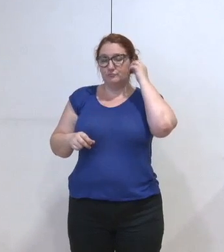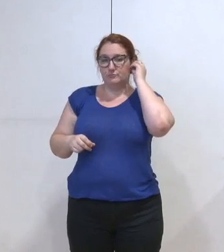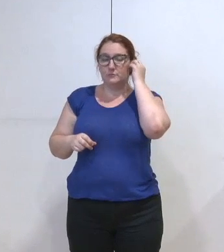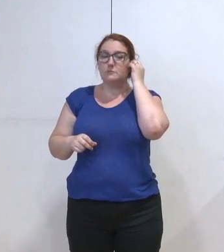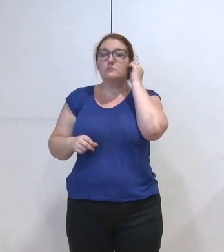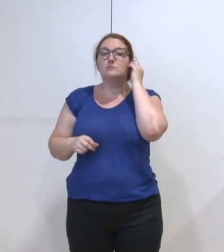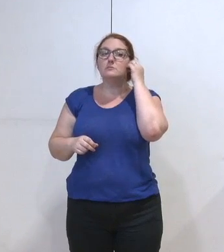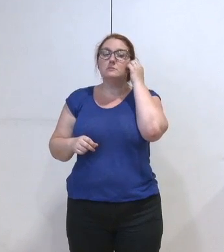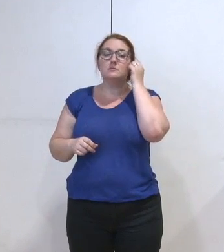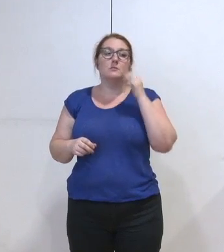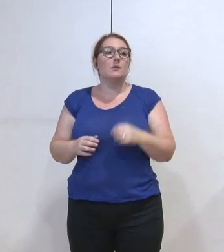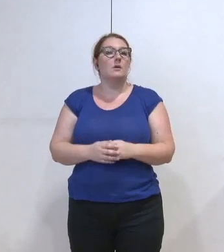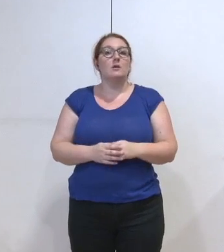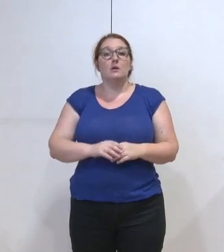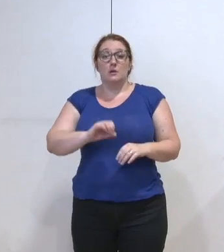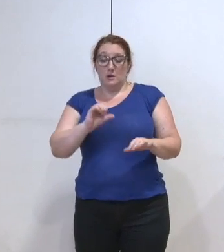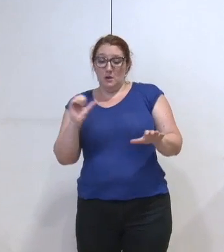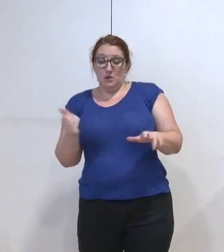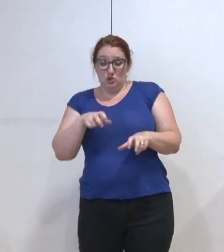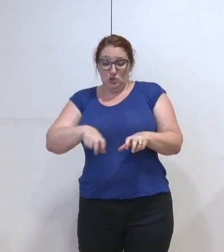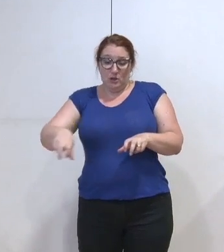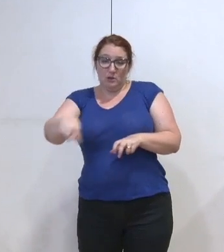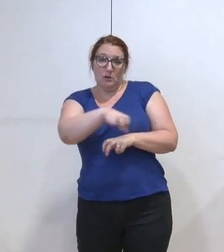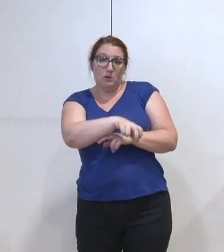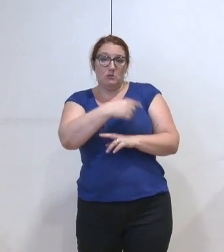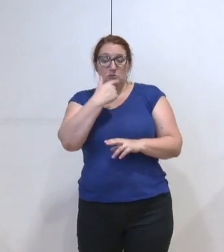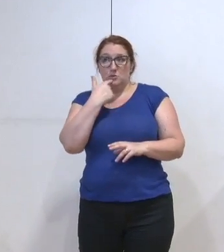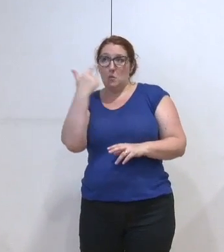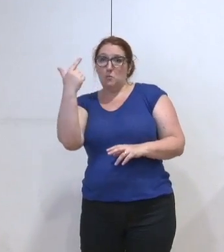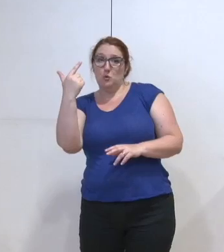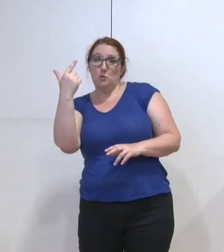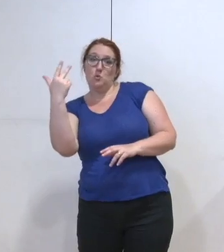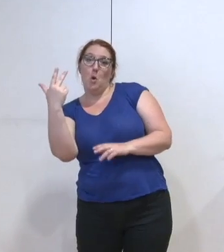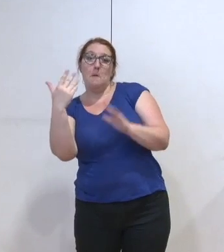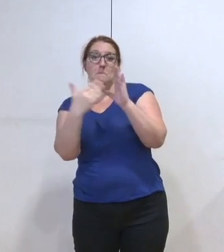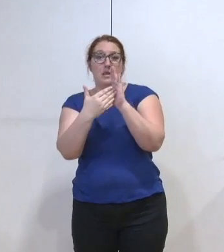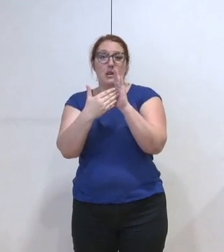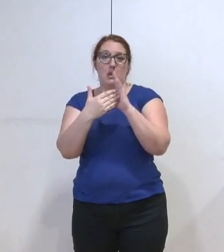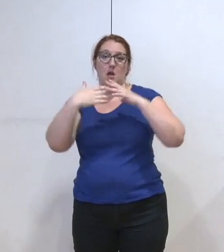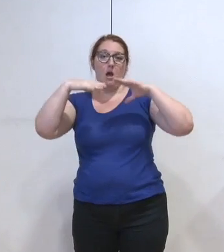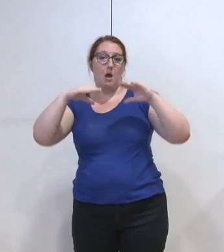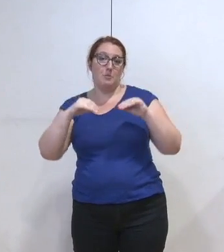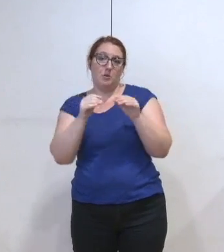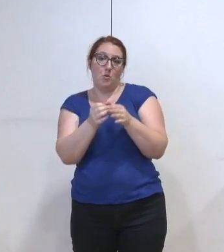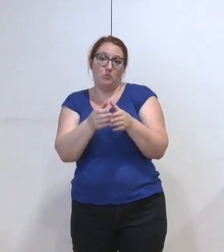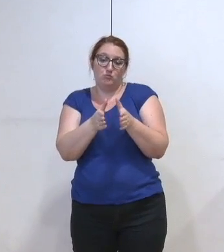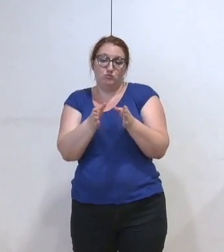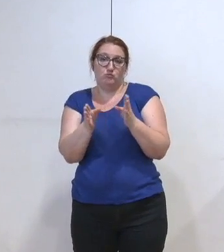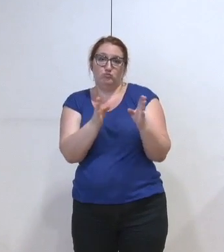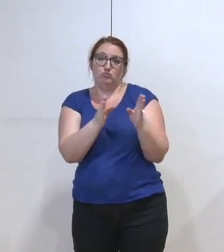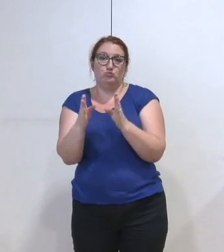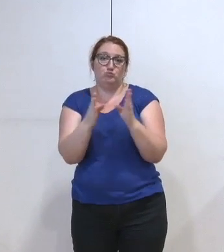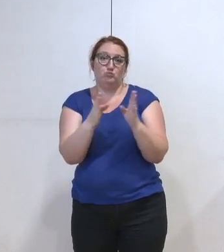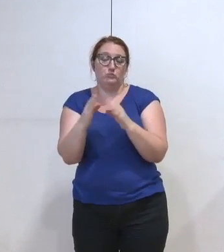générale chacune de ces briques représente 2000 à 3000 habitants qu'est-ce que nous apprenons dans